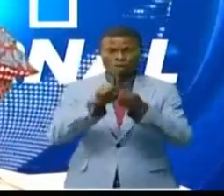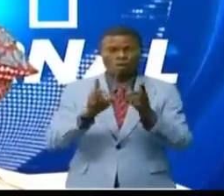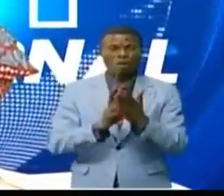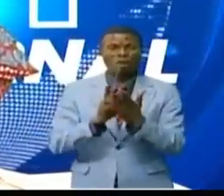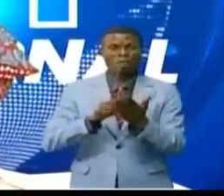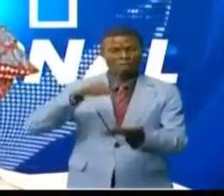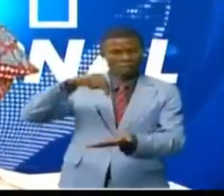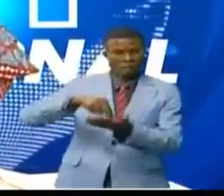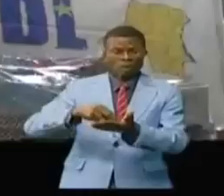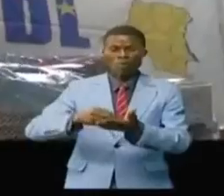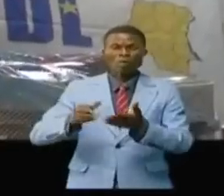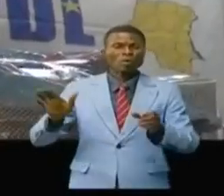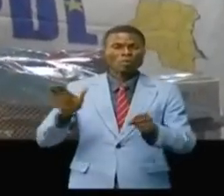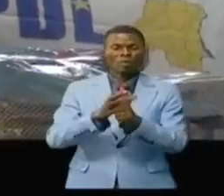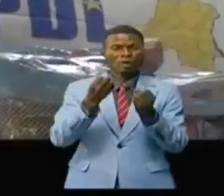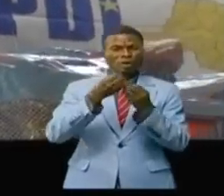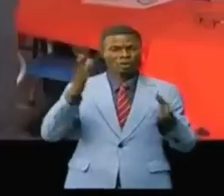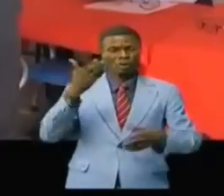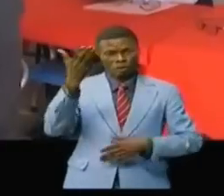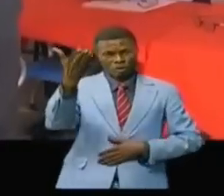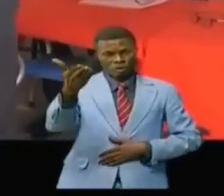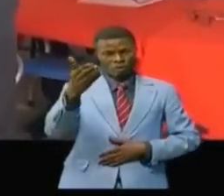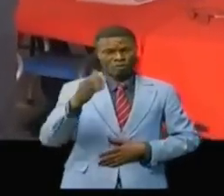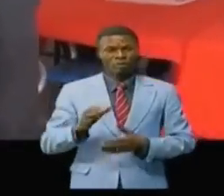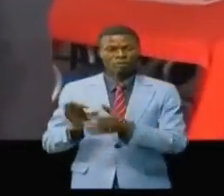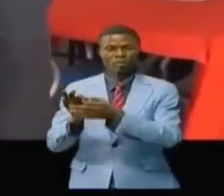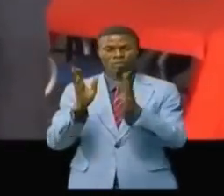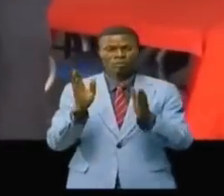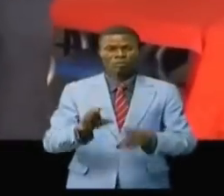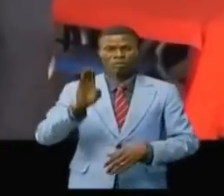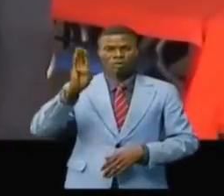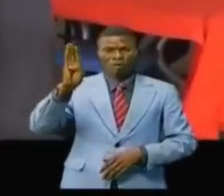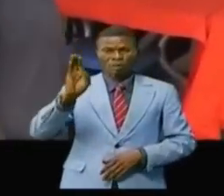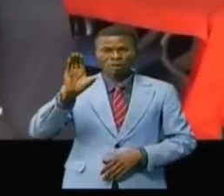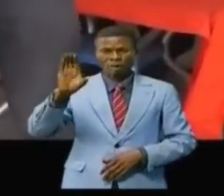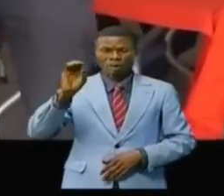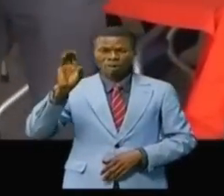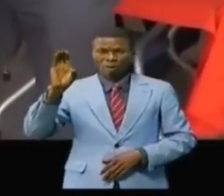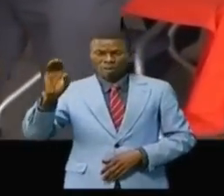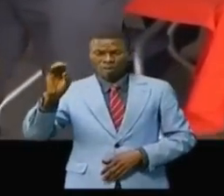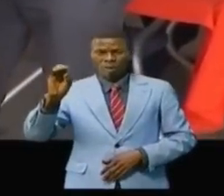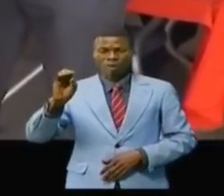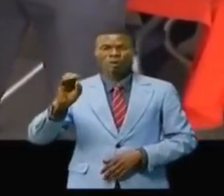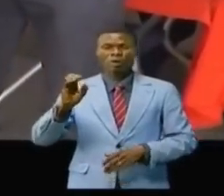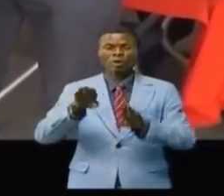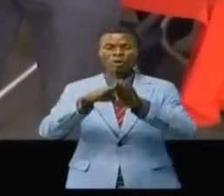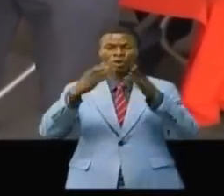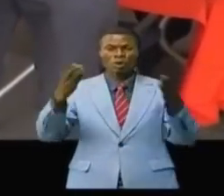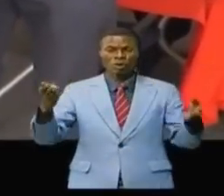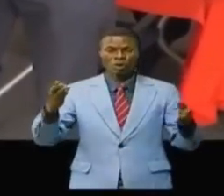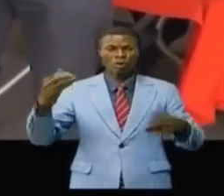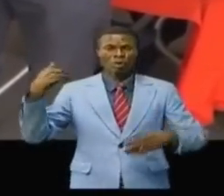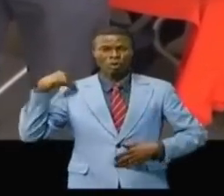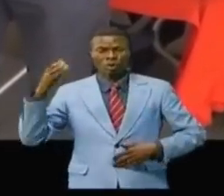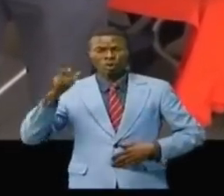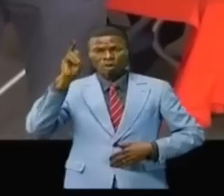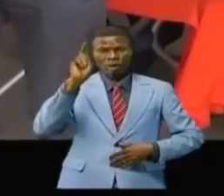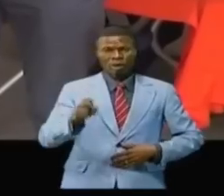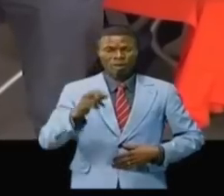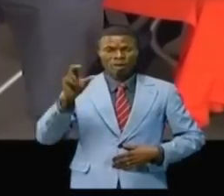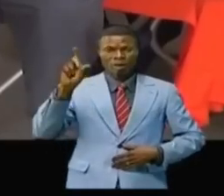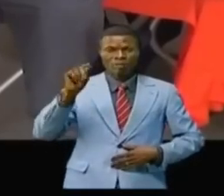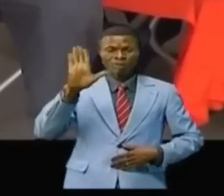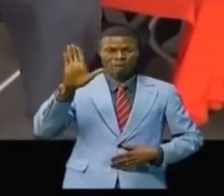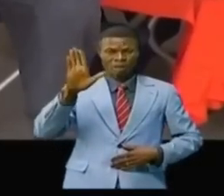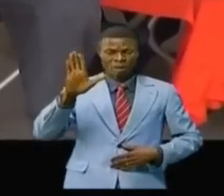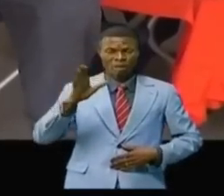et prospère. Regardez. Le bureau central de coordination BCECO a organisé une séance d'ouverture publique de 225